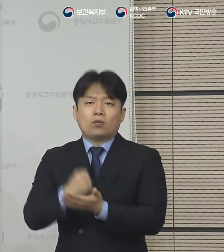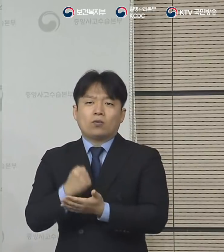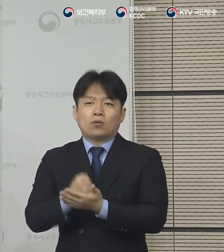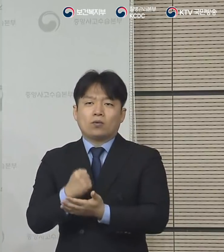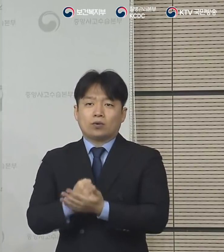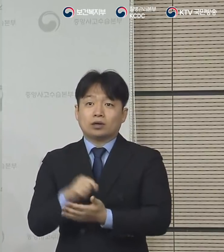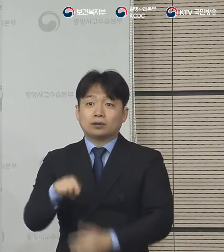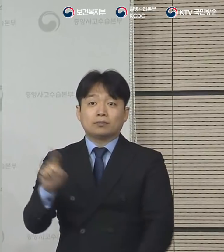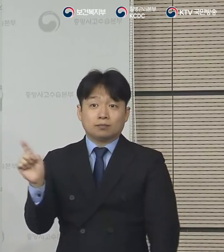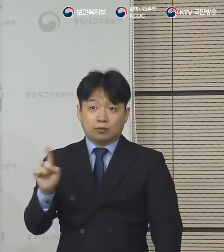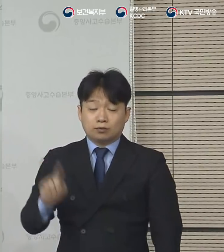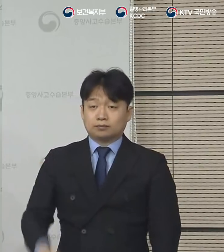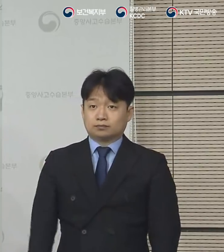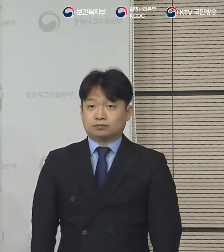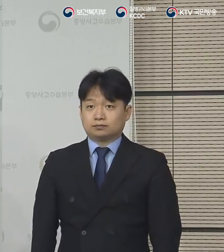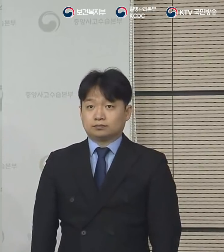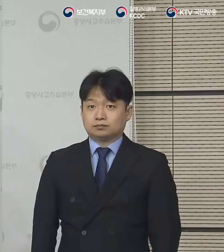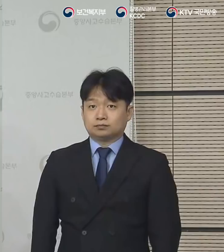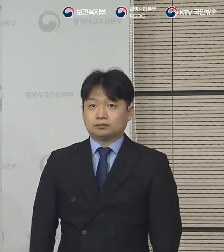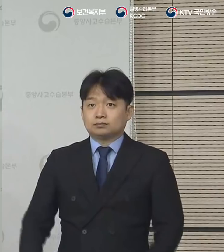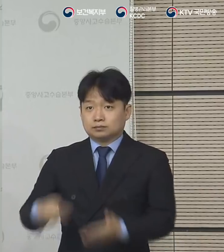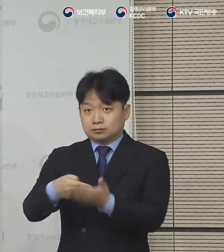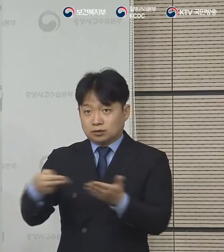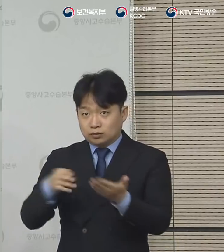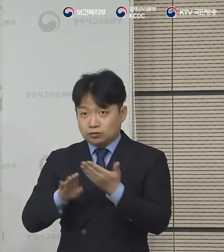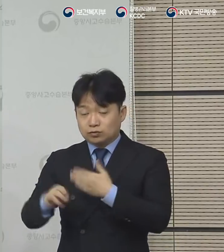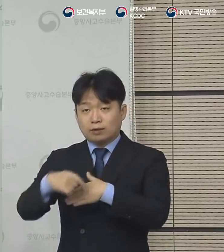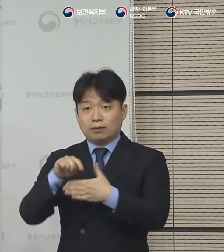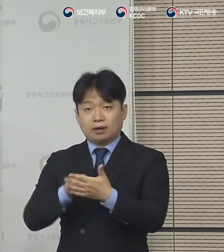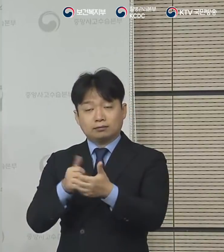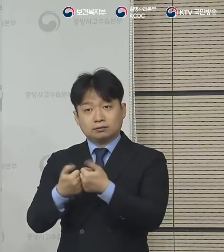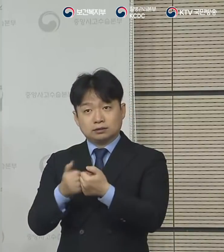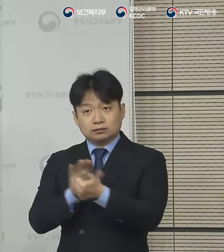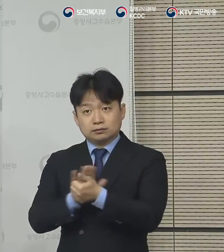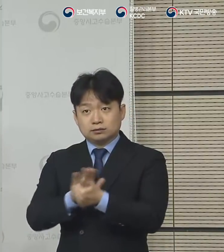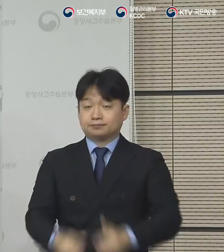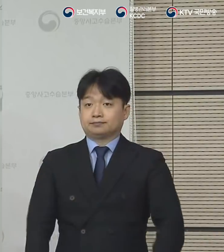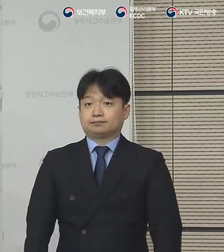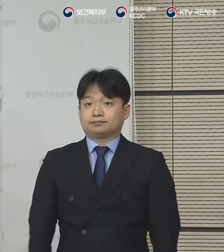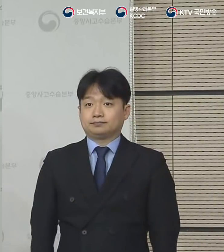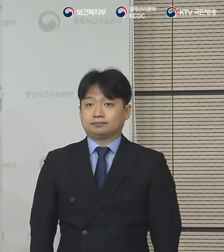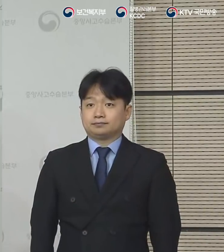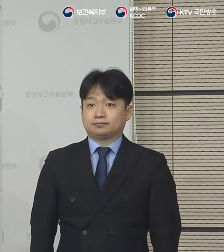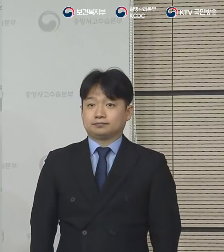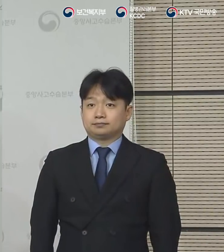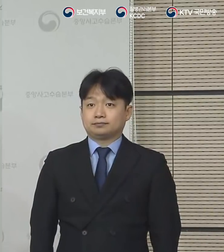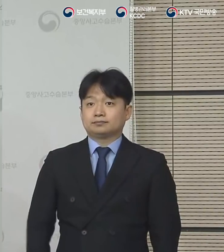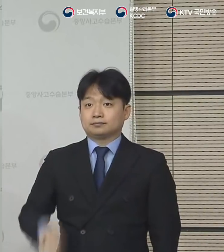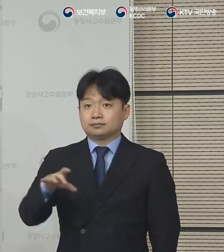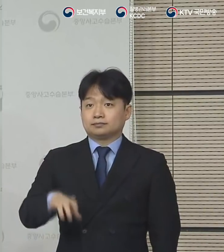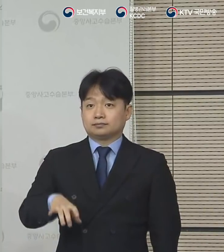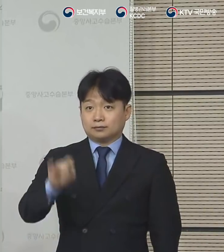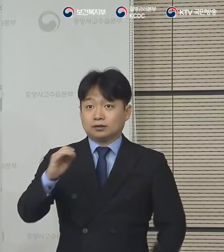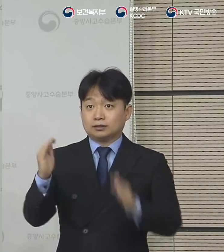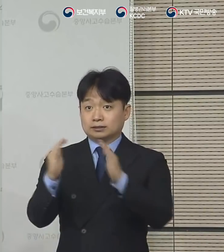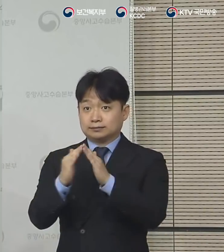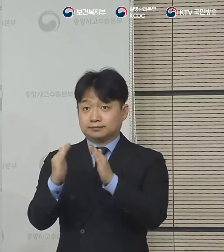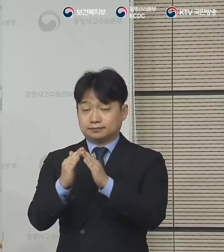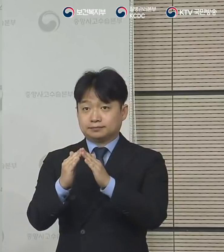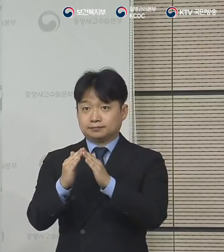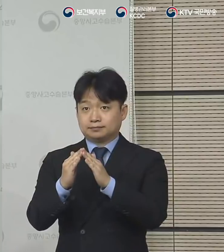그 우리 국민들이 누릴 수 있는 다양한 복지 제도에 대한 안내를 지자체에서 제공할 수 있는